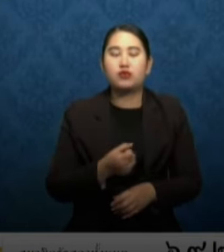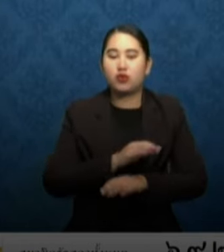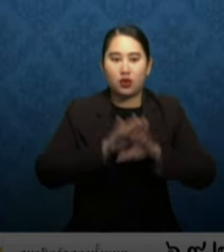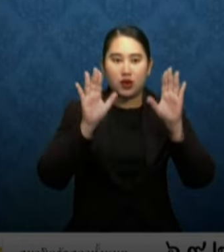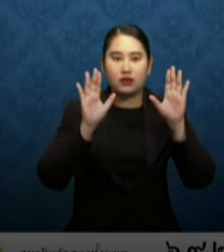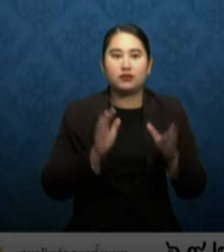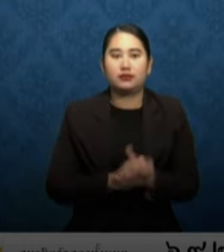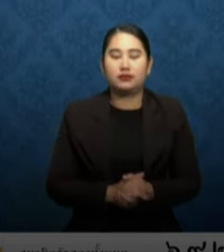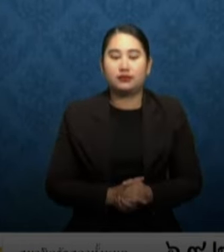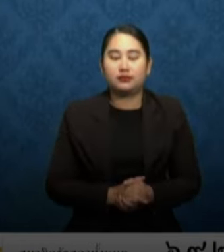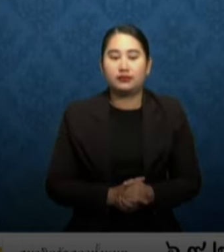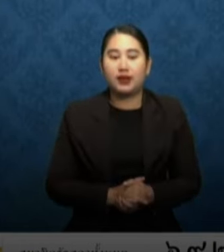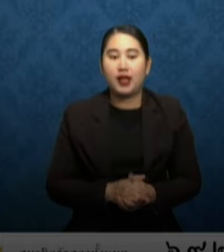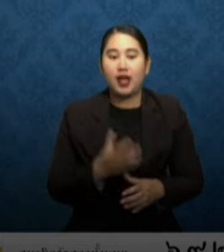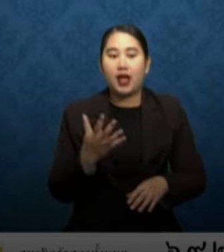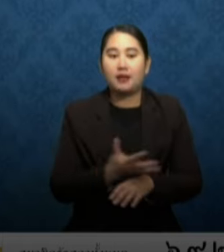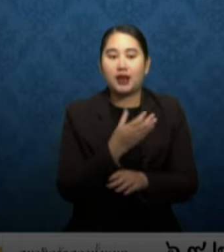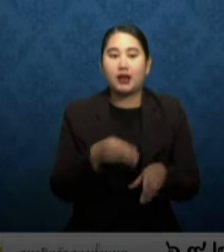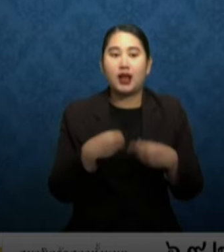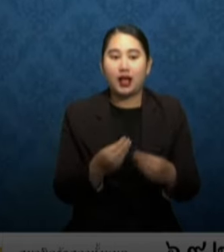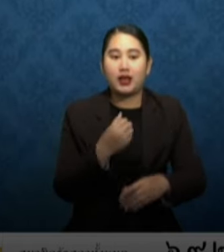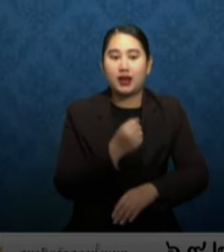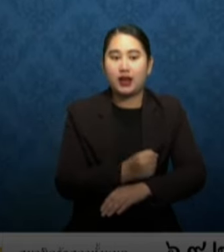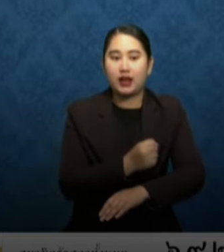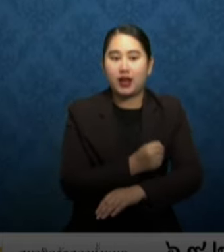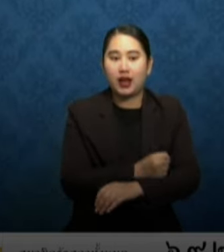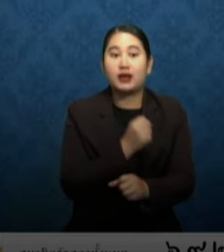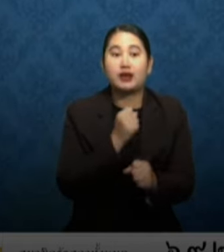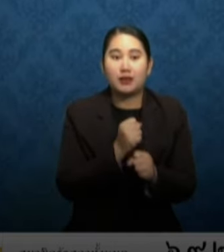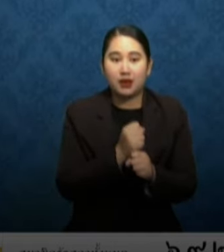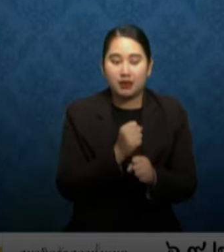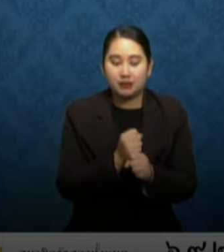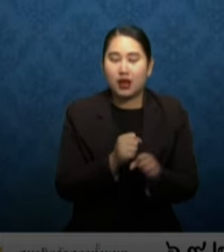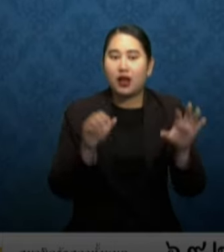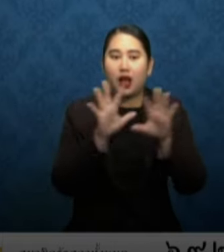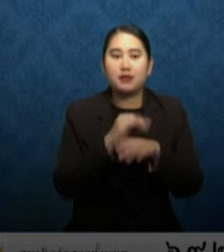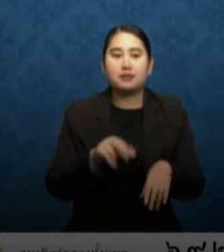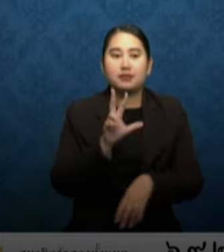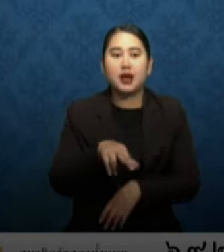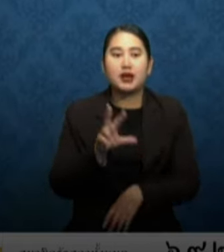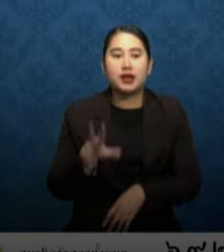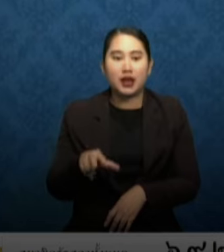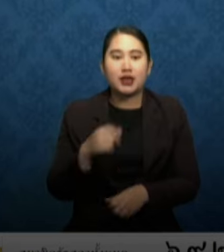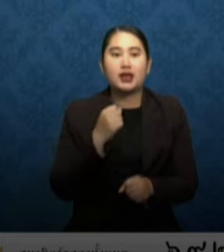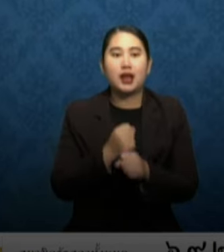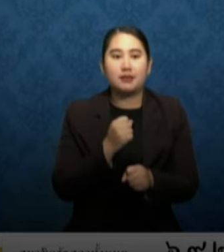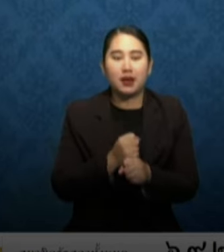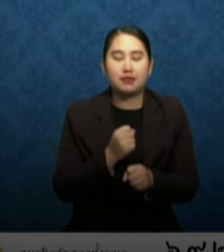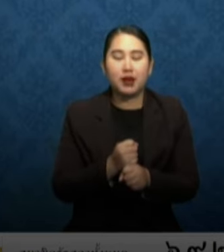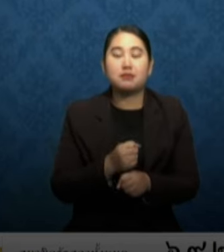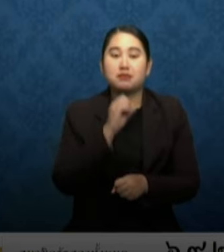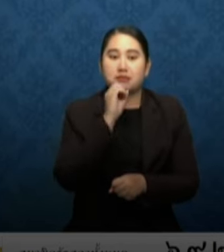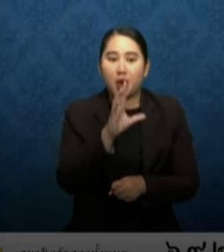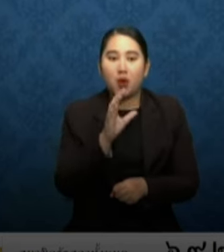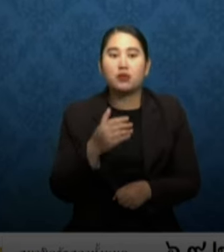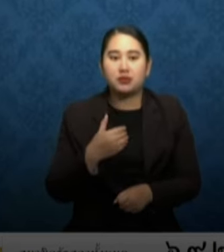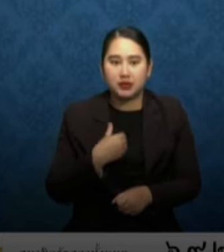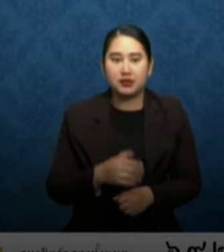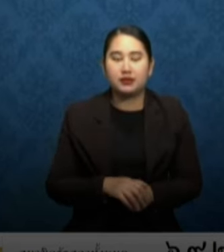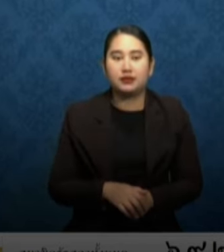แรงและเพิ่มอำนาจต่อรองให้กับแรงงานเช่นเดียวกับที่พรรคเพื่อไทยเคยให้คำมั่นสัญญาไว้